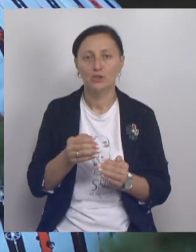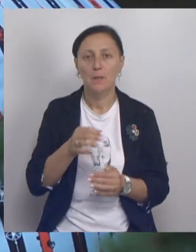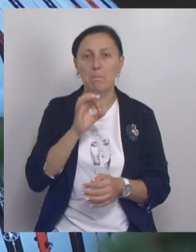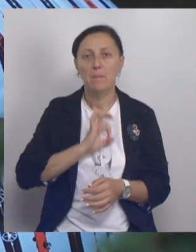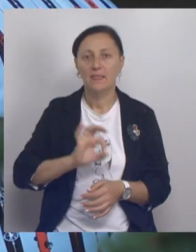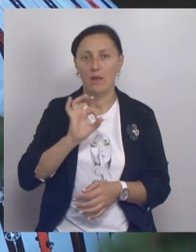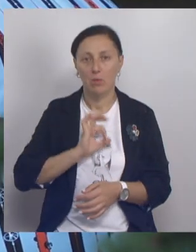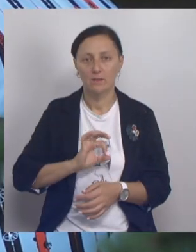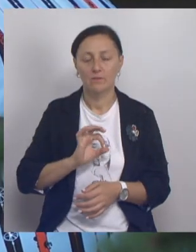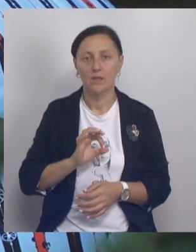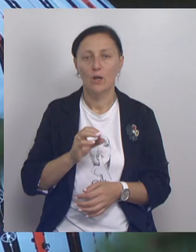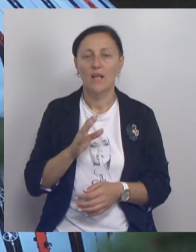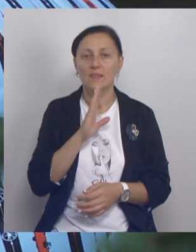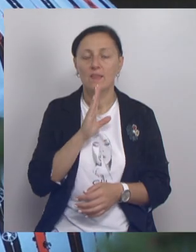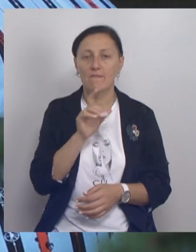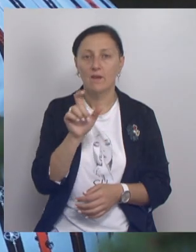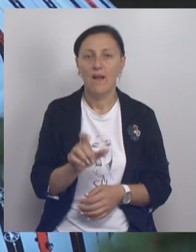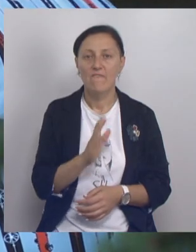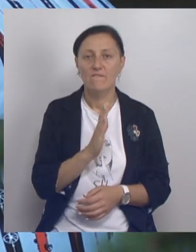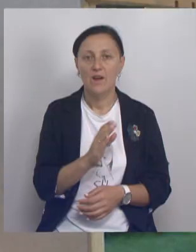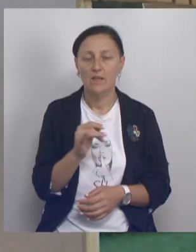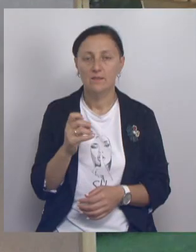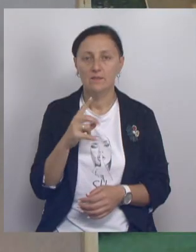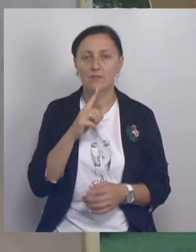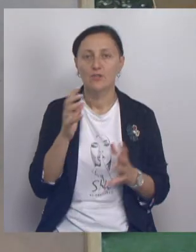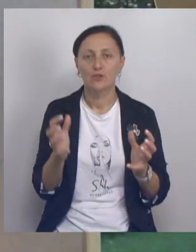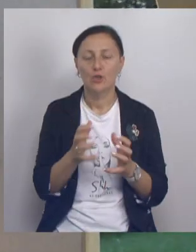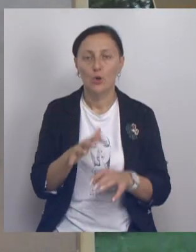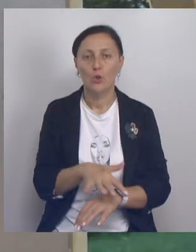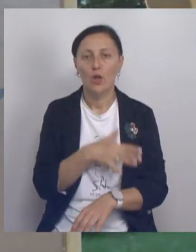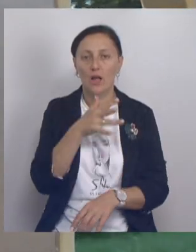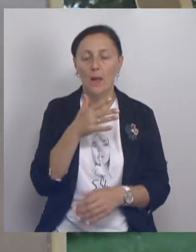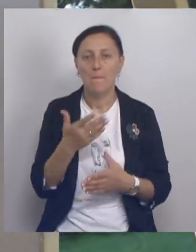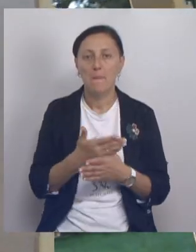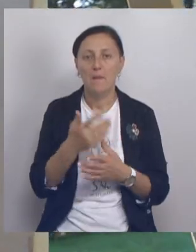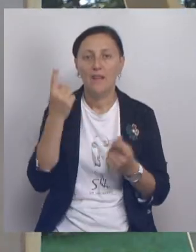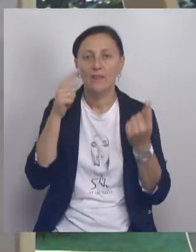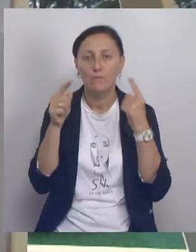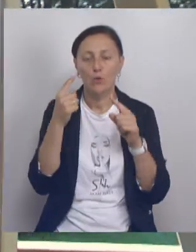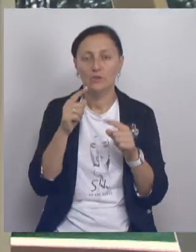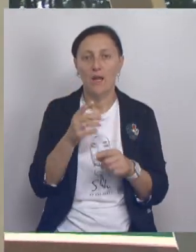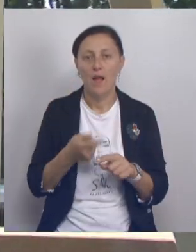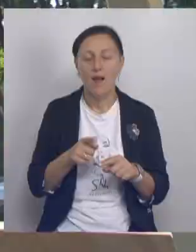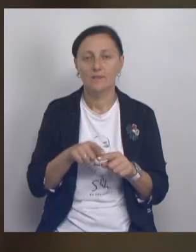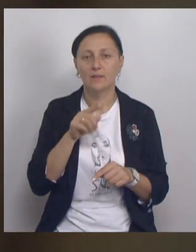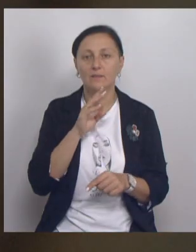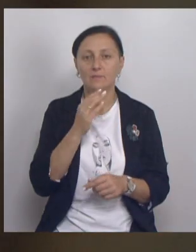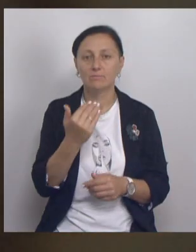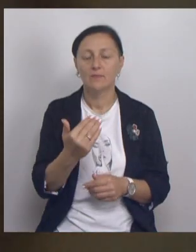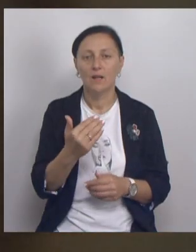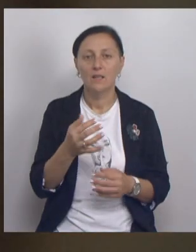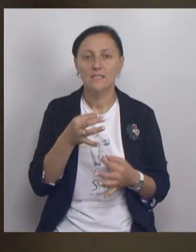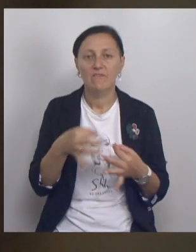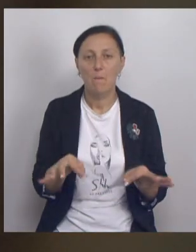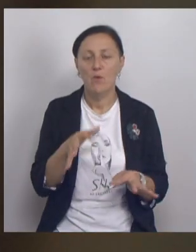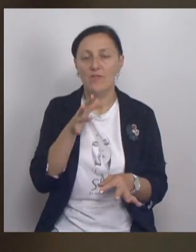другой жительнице Губкина, Валентине Сачинской, сохранять активное долголетие помогает творчество. Именно этому она посвящает все